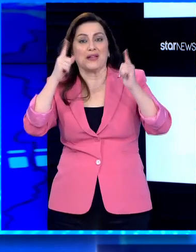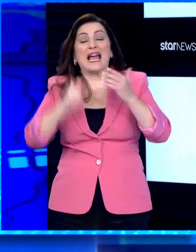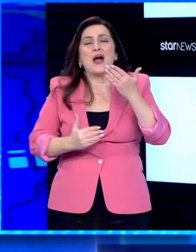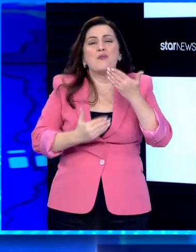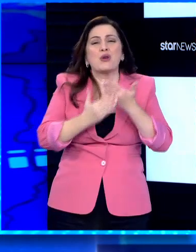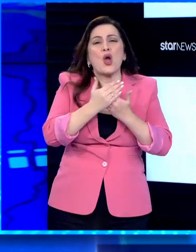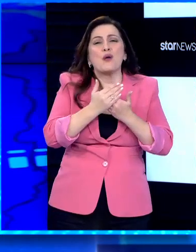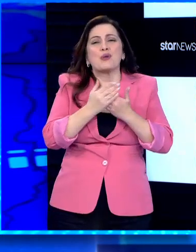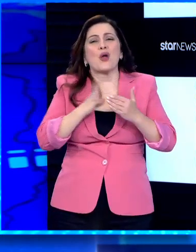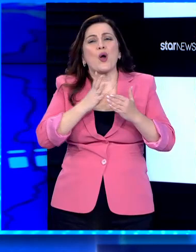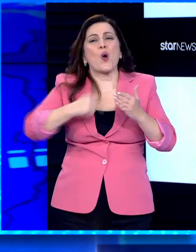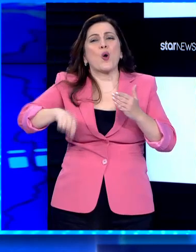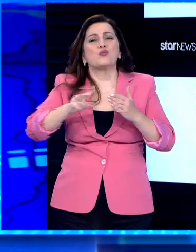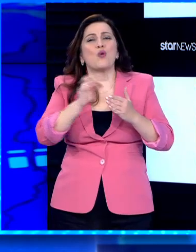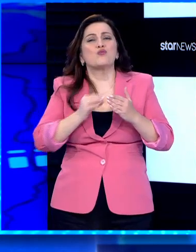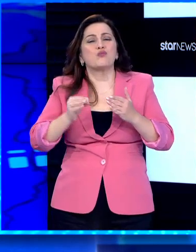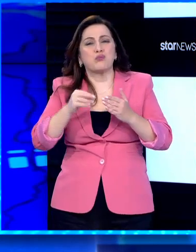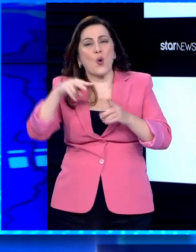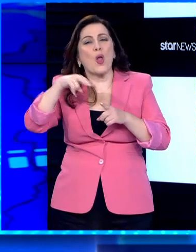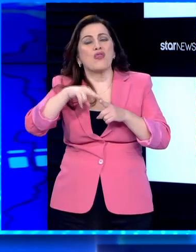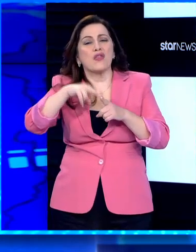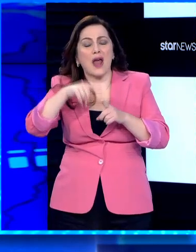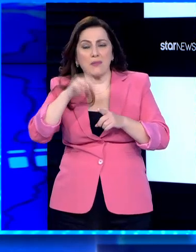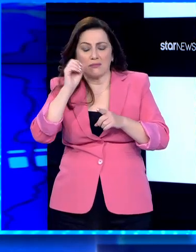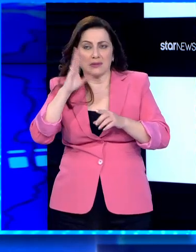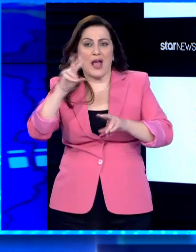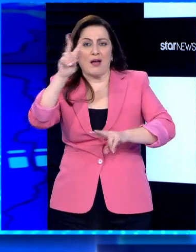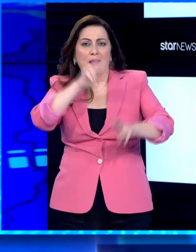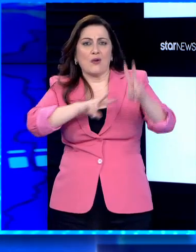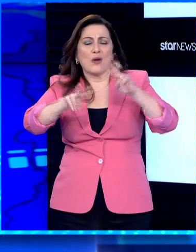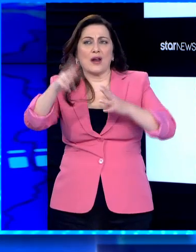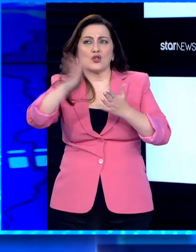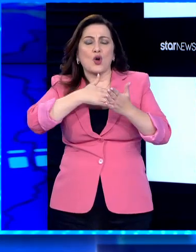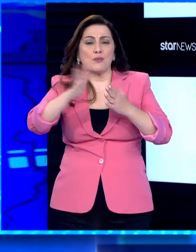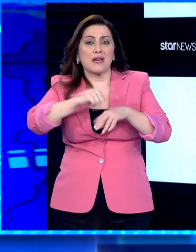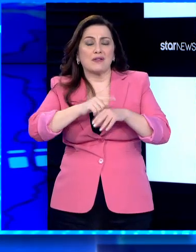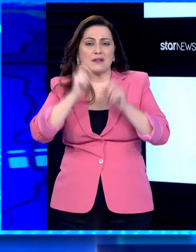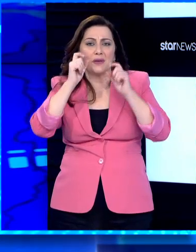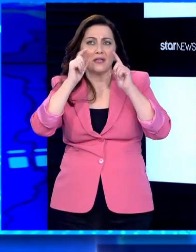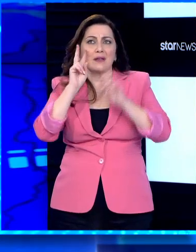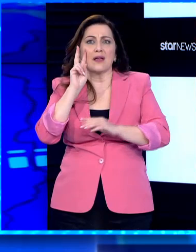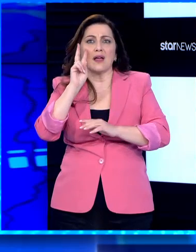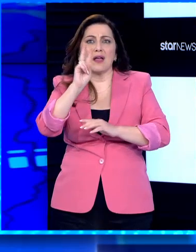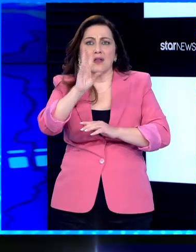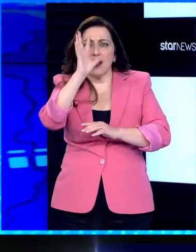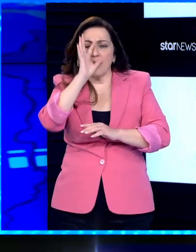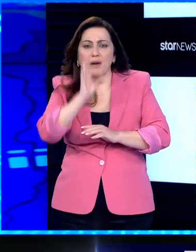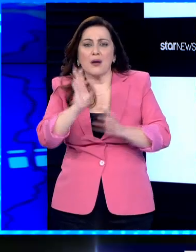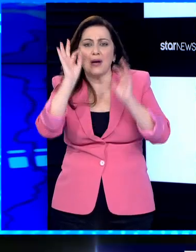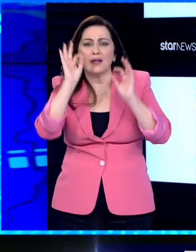πραγματικά μοναδικό. Τα χρώματα του ουρανού ήταν απίστευτα και όσοι ήταν ξύπνοι εκείνη την ώρα στη Δράμα είδαν το Βόρειο